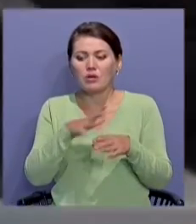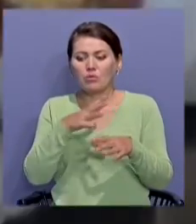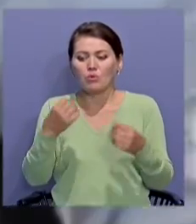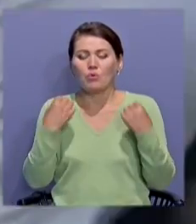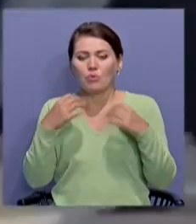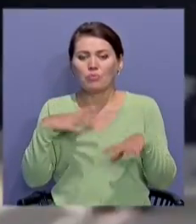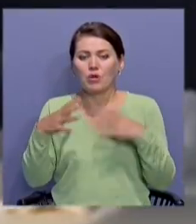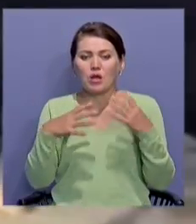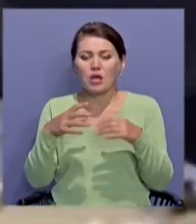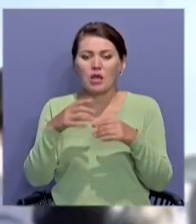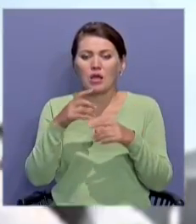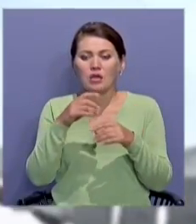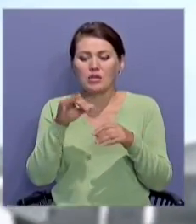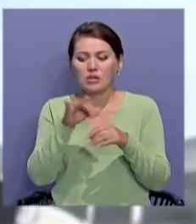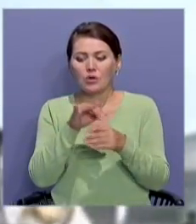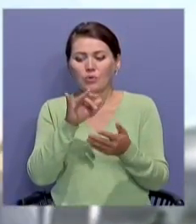на площади Экспо.